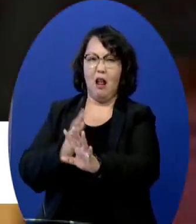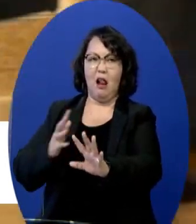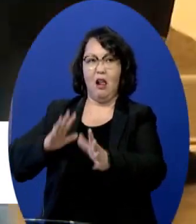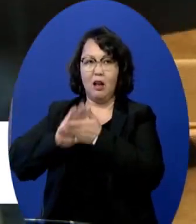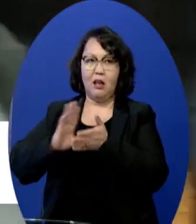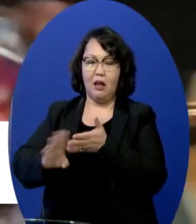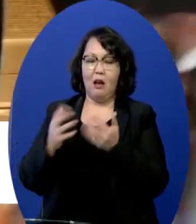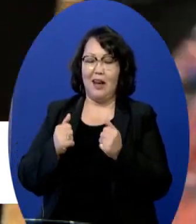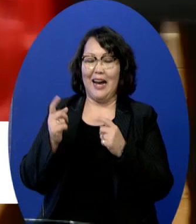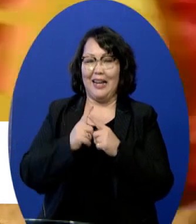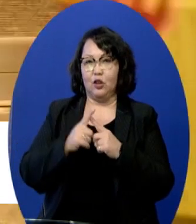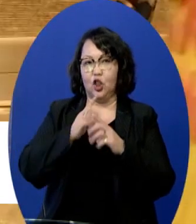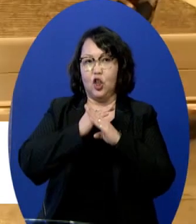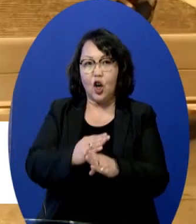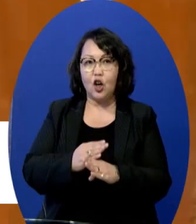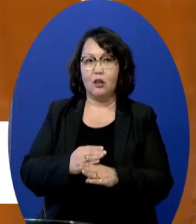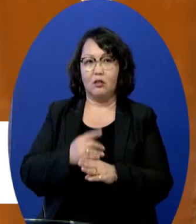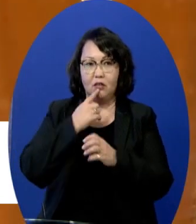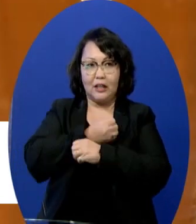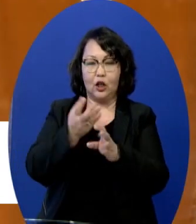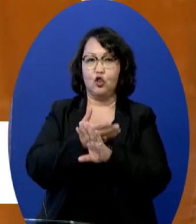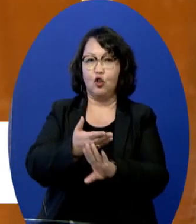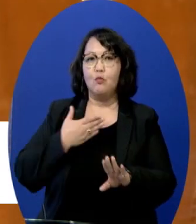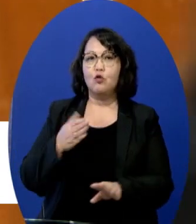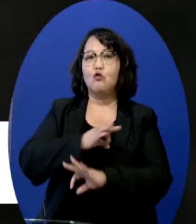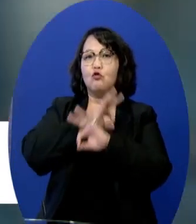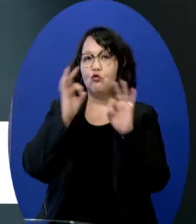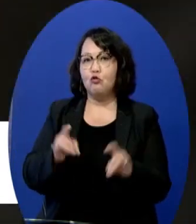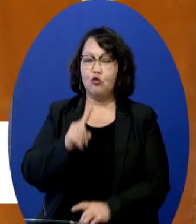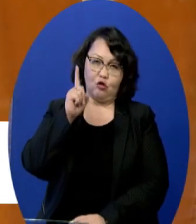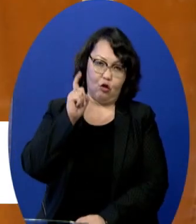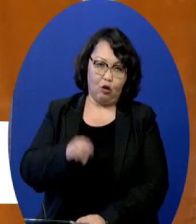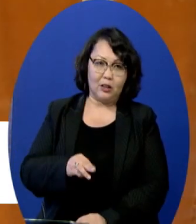За мөн хатуу хөл хорио тогтоохоос өмнө өөр хот суурьнд руу